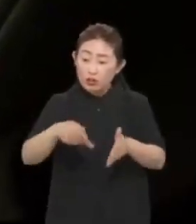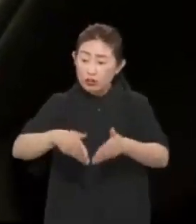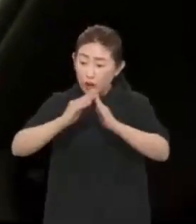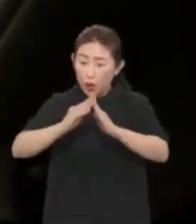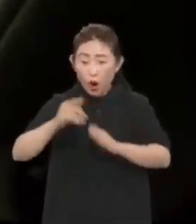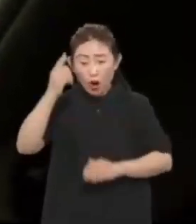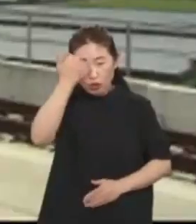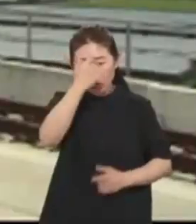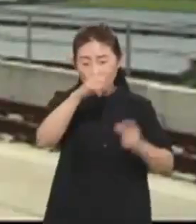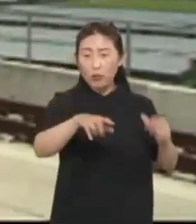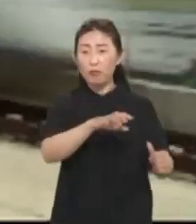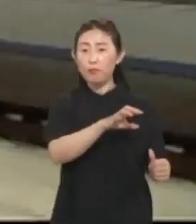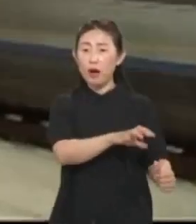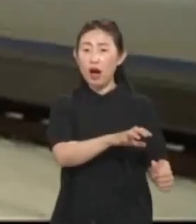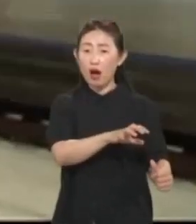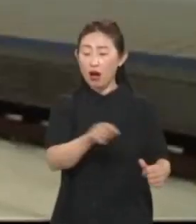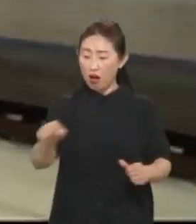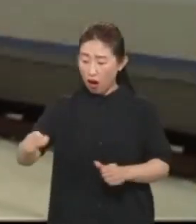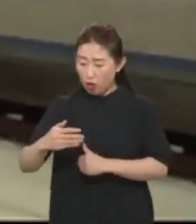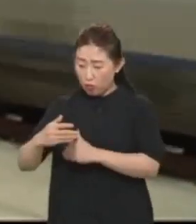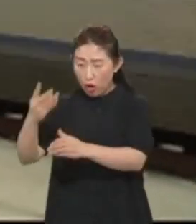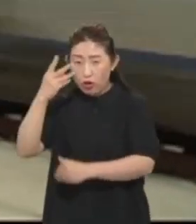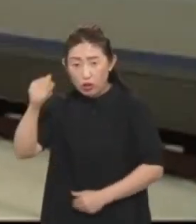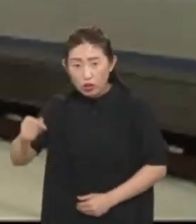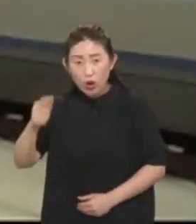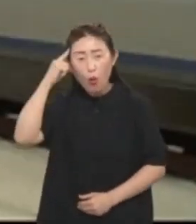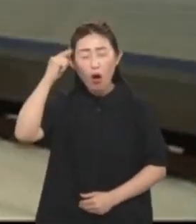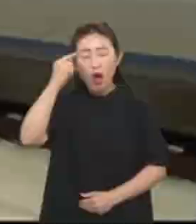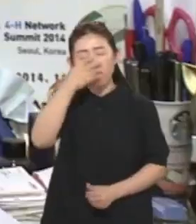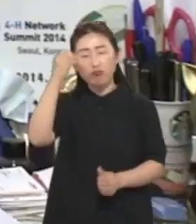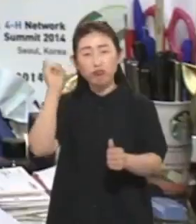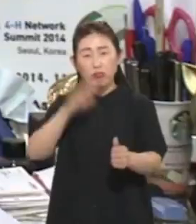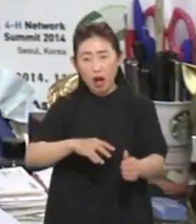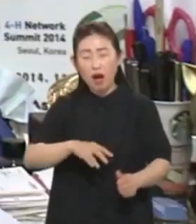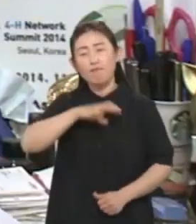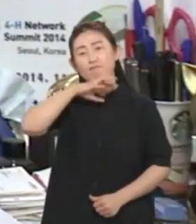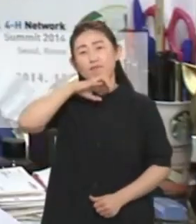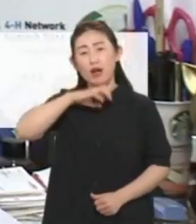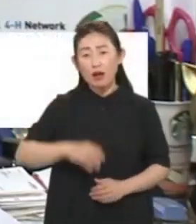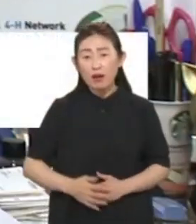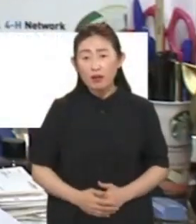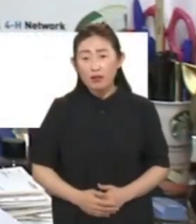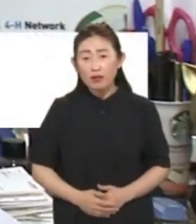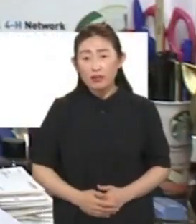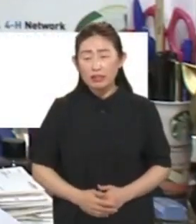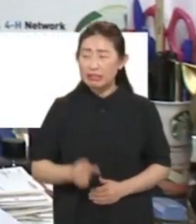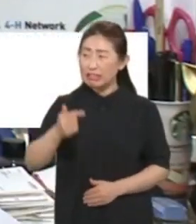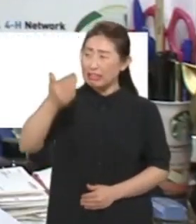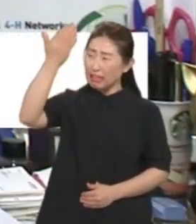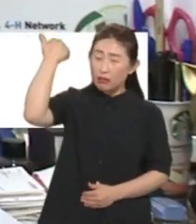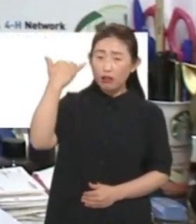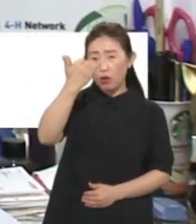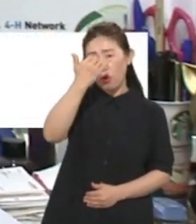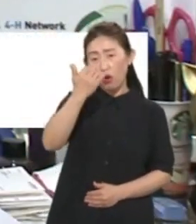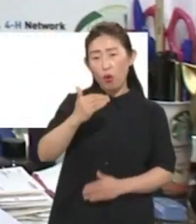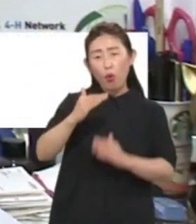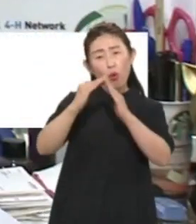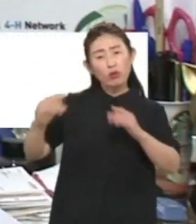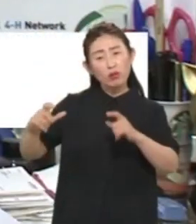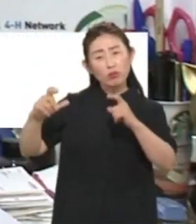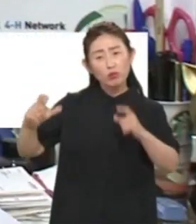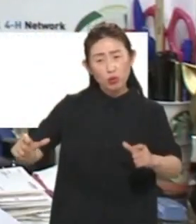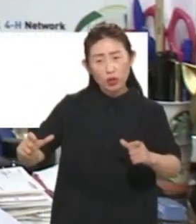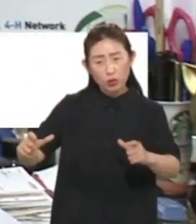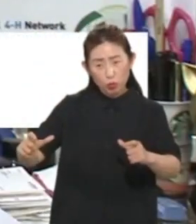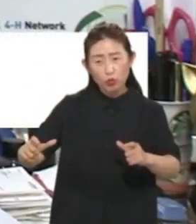왜 충청권만 홀대하느냐는 말이 나오는 이유입니다. 과거에 호남에도 이런 경우가 두 군데가